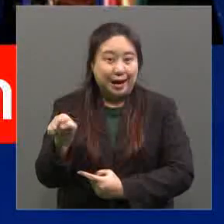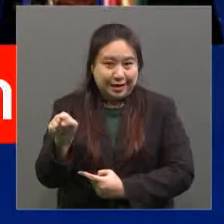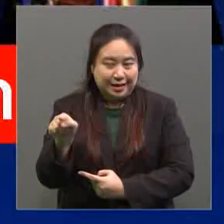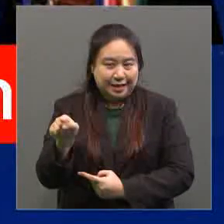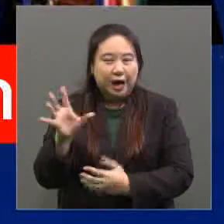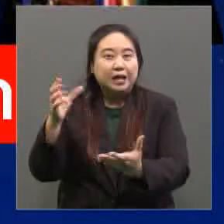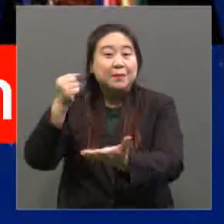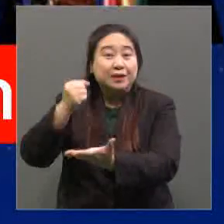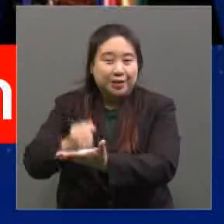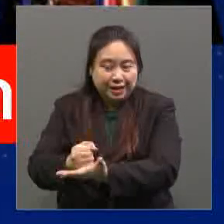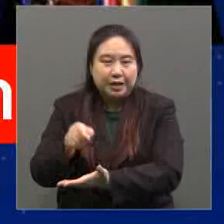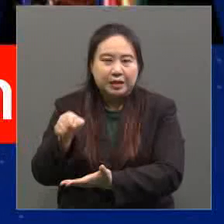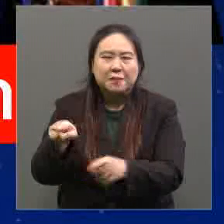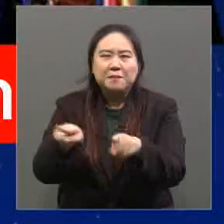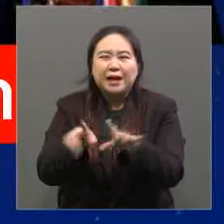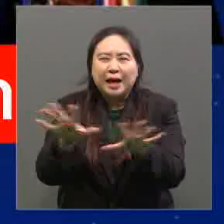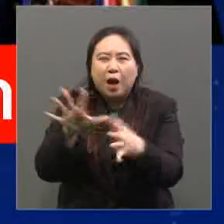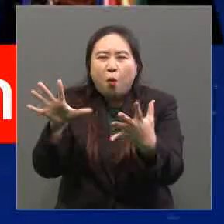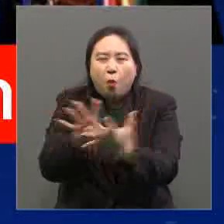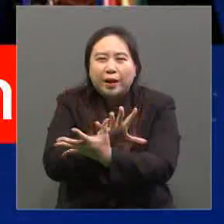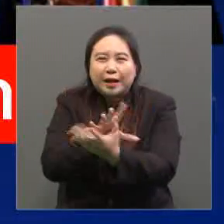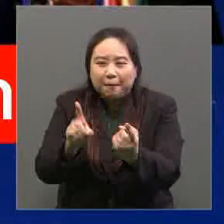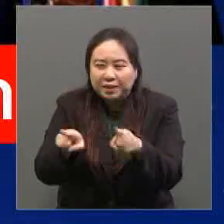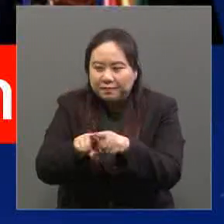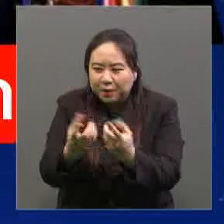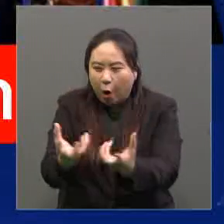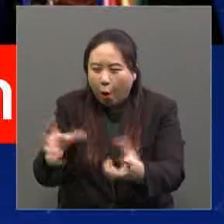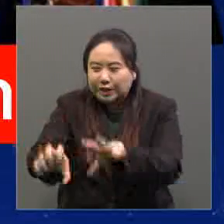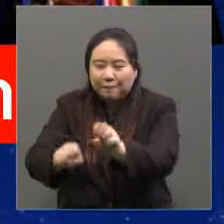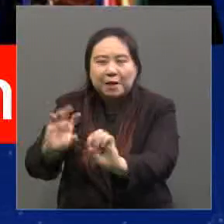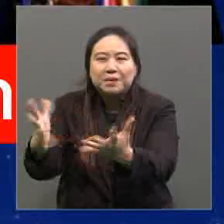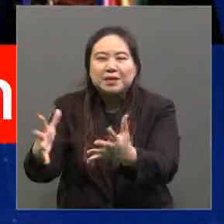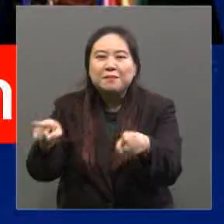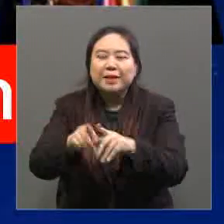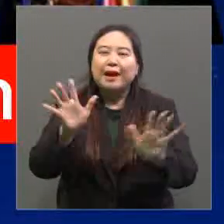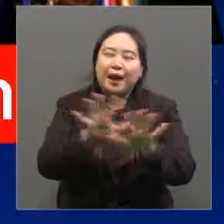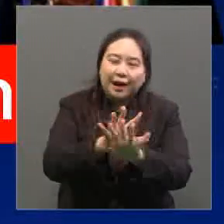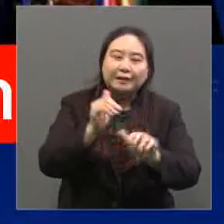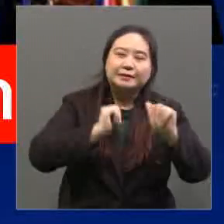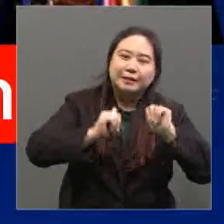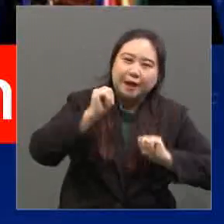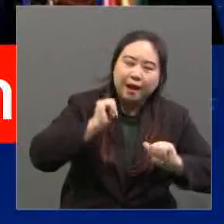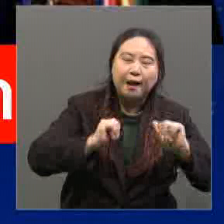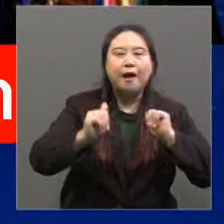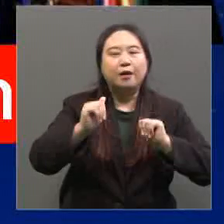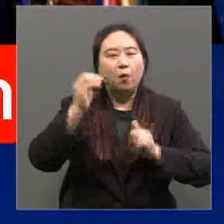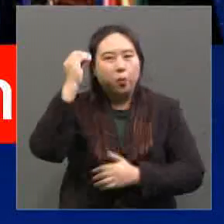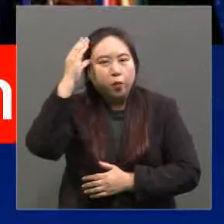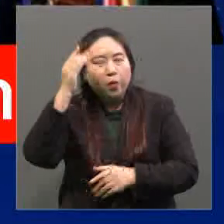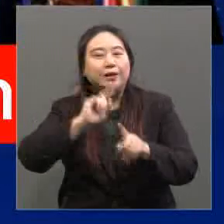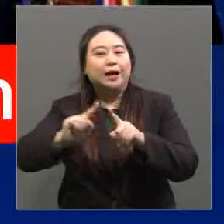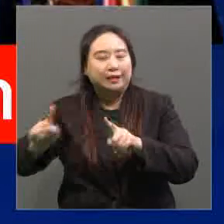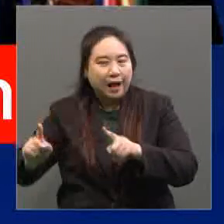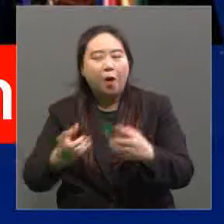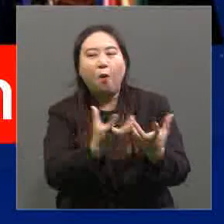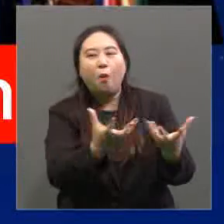หมวดหมู่ในวัฒนธรรมที่จับต้องไม่ได้ก็จะหมายถึงการปฏิบัติการแสดงออกความรู้ทักษะตลอดจนเครื่องมือวัตถุสิ่ง